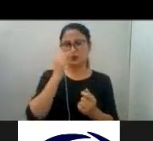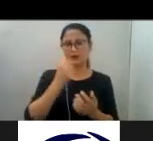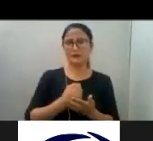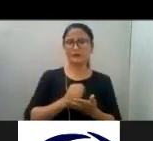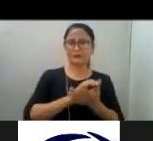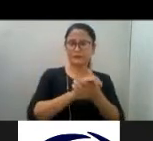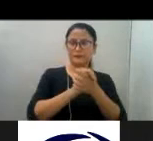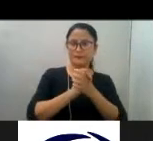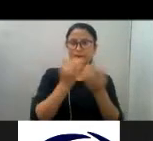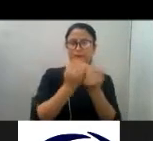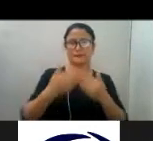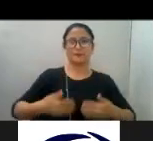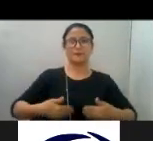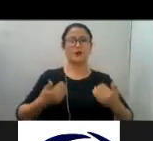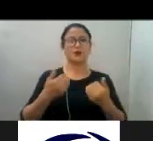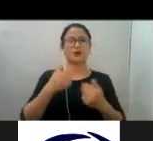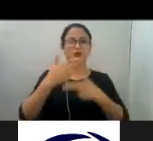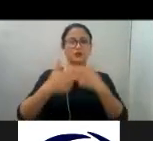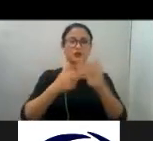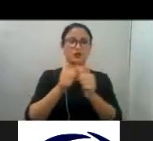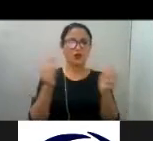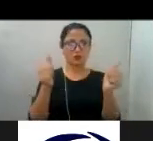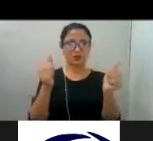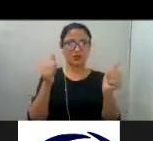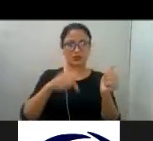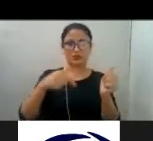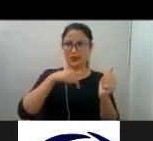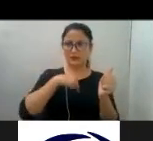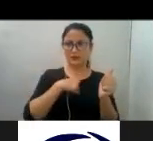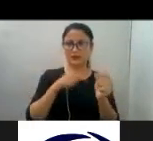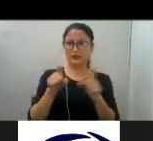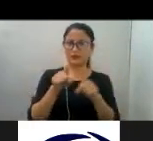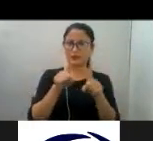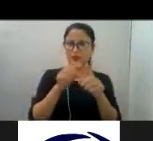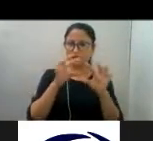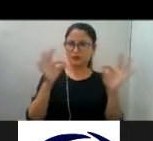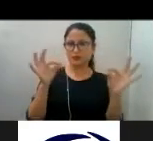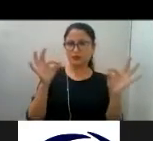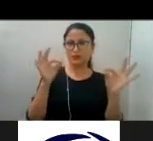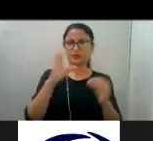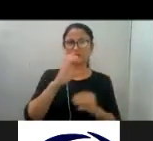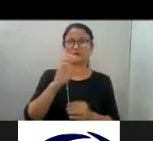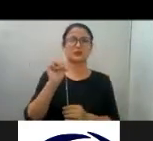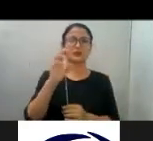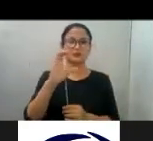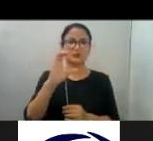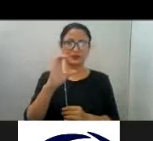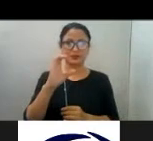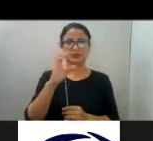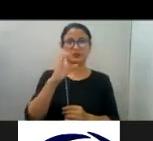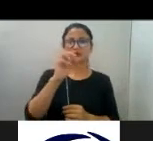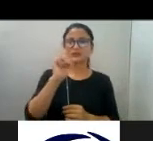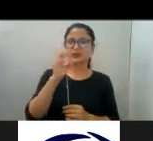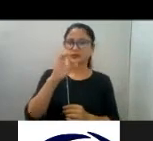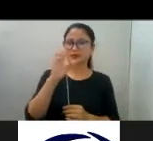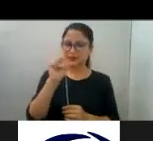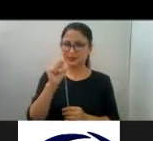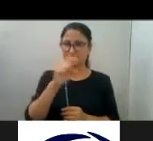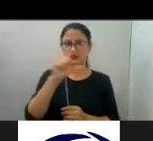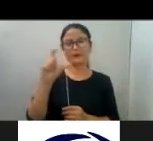सहकार्य गरेर मनाउने परिपाटी अनुरूप चाहिँ आज हामीले पनि विभिन्न सिएमसी सिएमसिएस नेपाल एपिरोनको चाहिँ